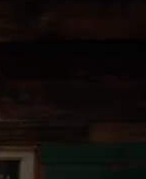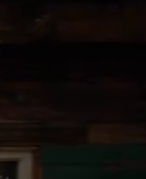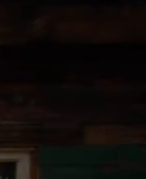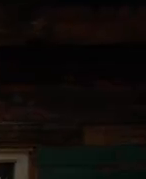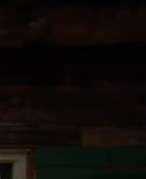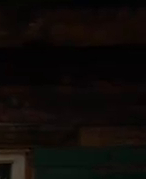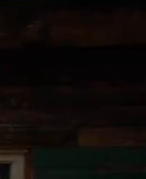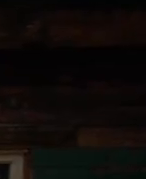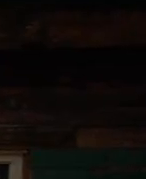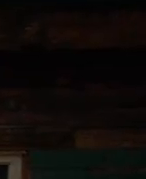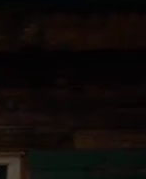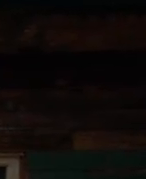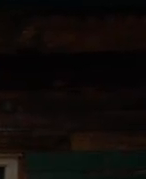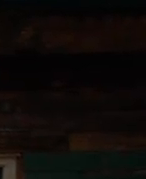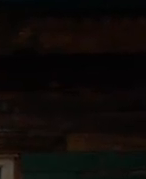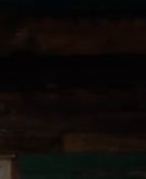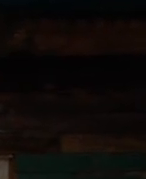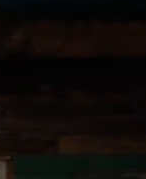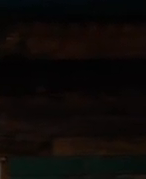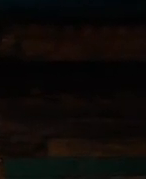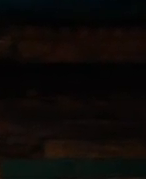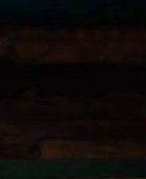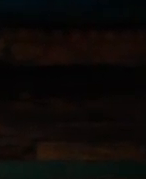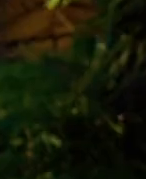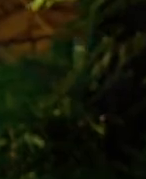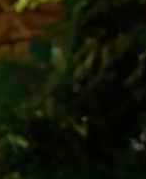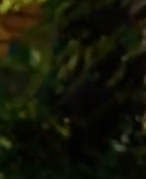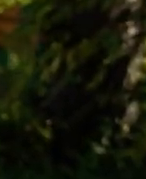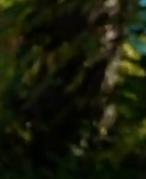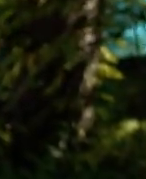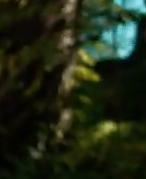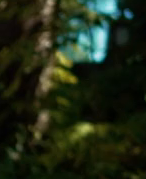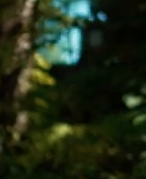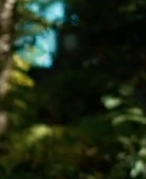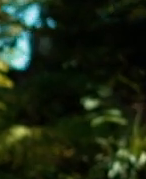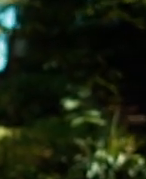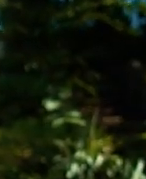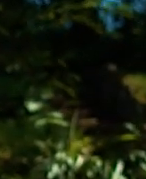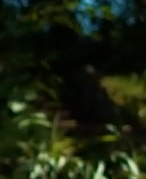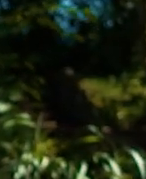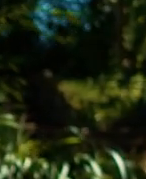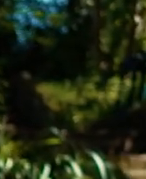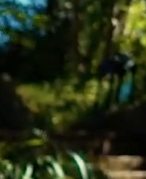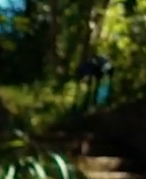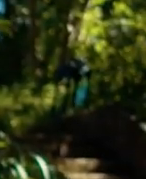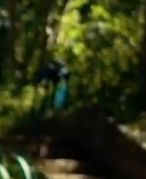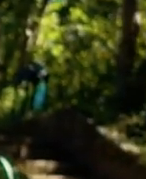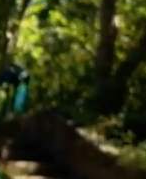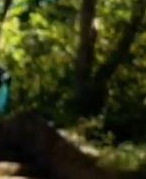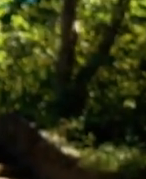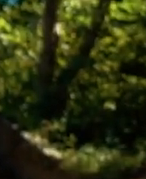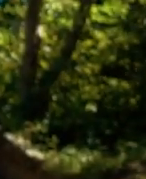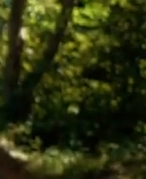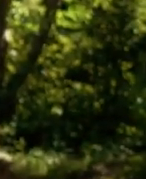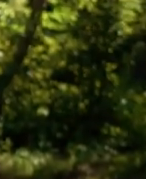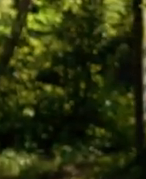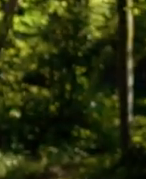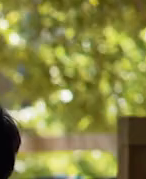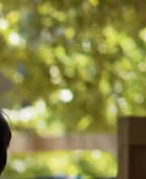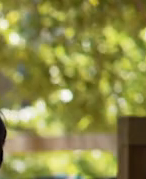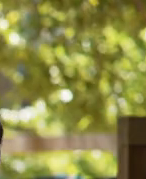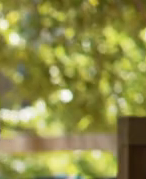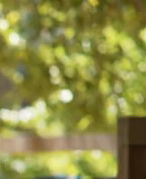თანამშრომლებთან ურთიერთობა. Უკვე სამი თვეა ვმუშაობ და ძალიან სასიამოვნო გარემოა და მიმძიმს აქედან წასვლა.